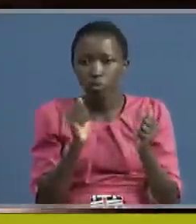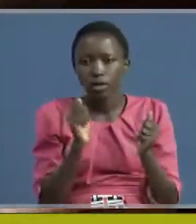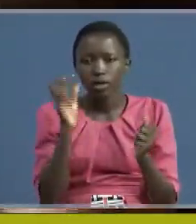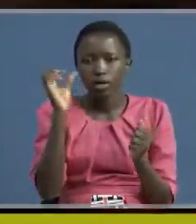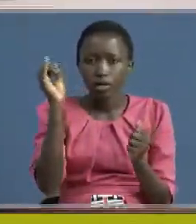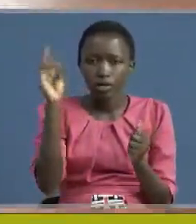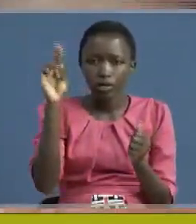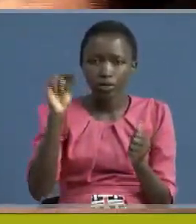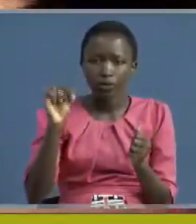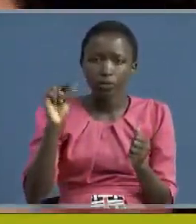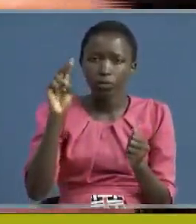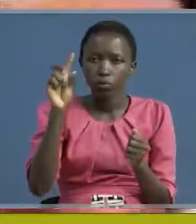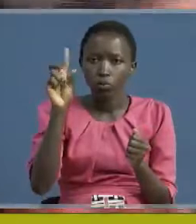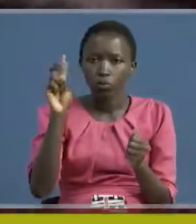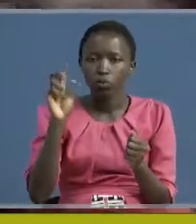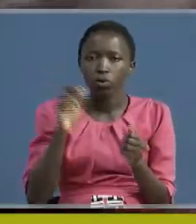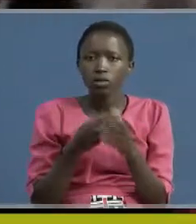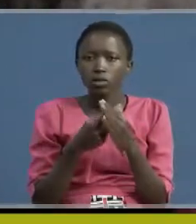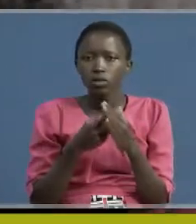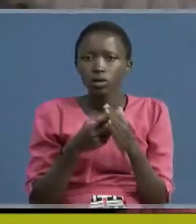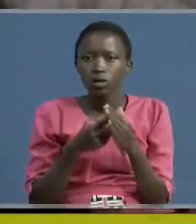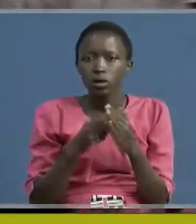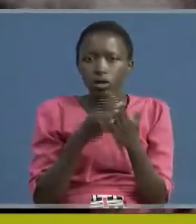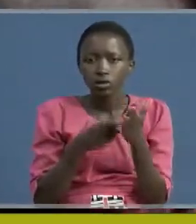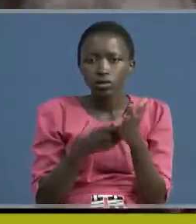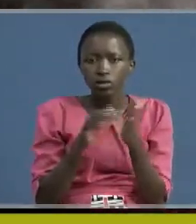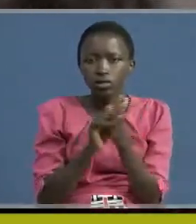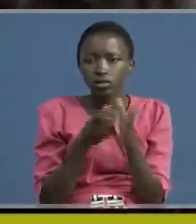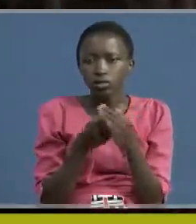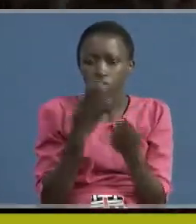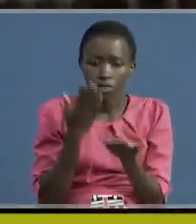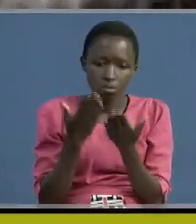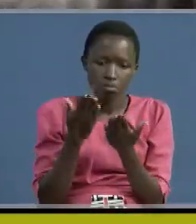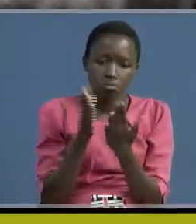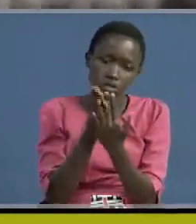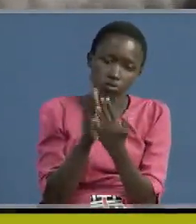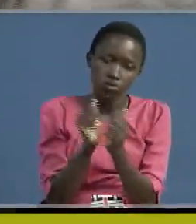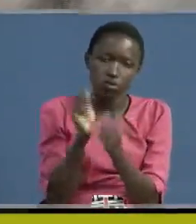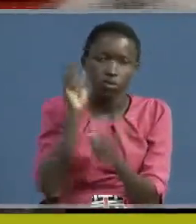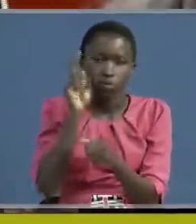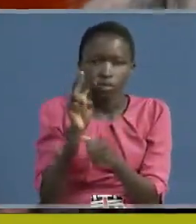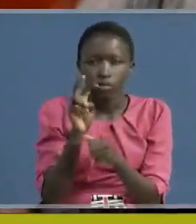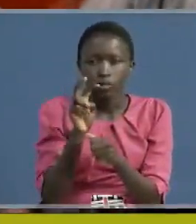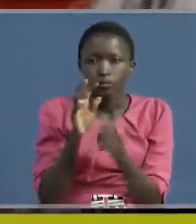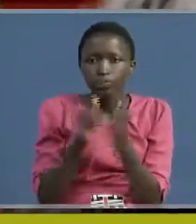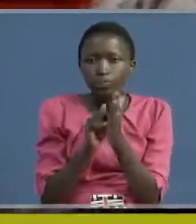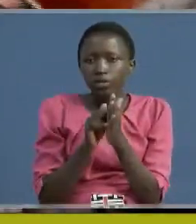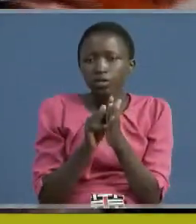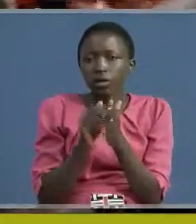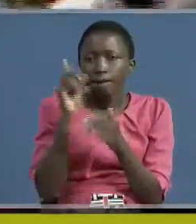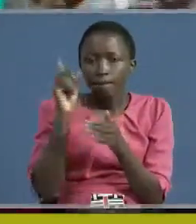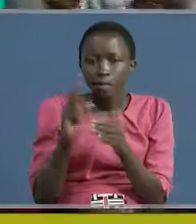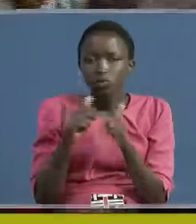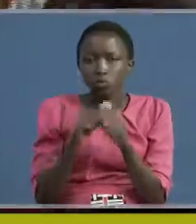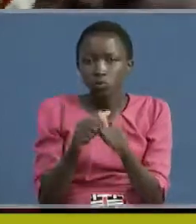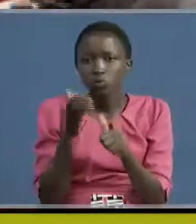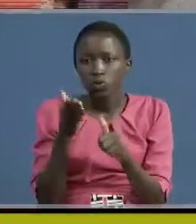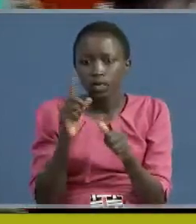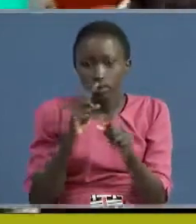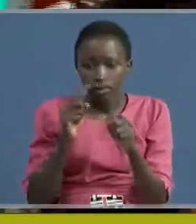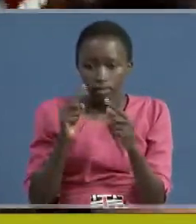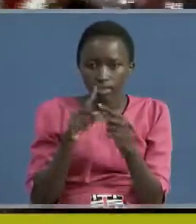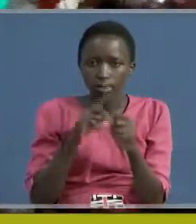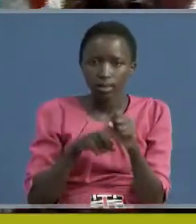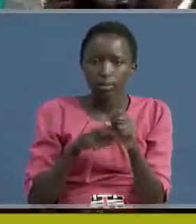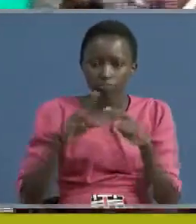Irungu, kisema imezingatia ombi ya upande wa mashtaka kuwa huenda katatiza ushahidi wa kesi hiyo, hivyo anafaa kuzuiliwa mpaka uchunguzi